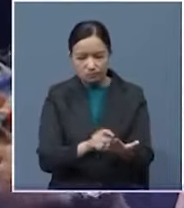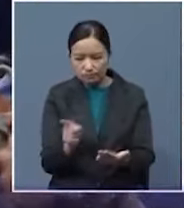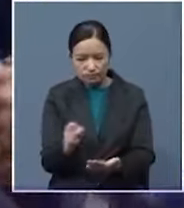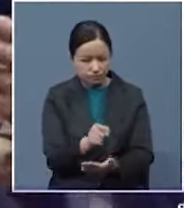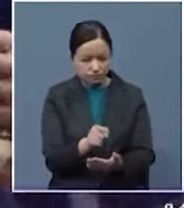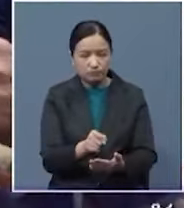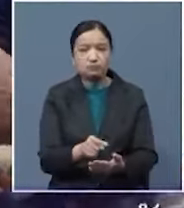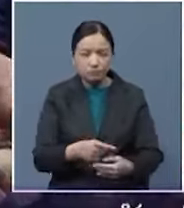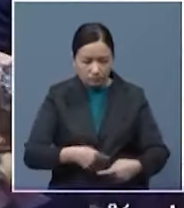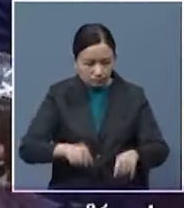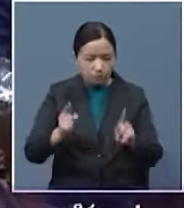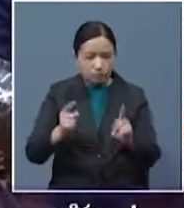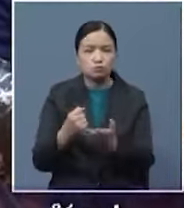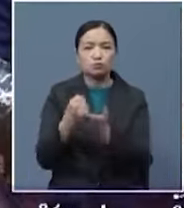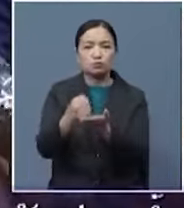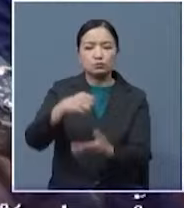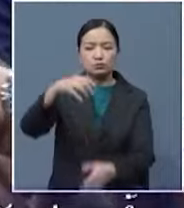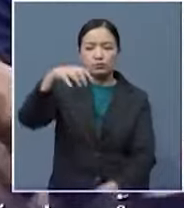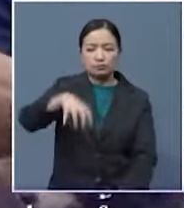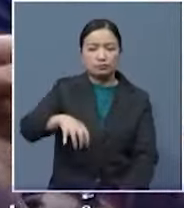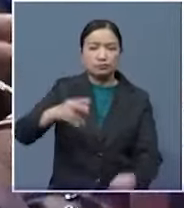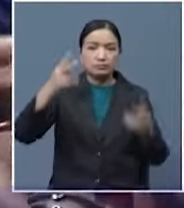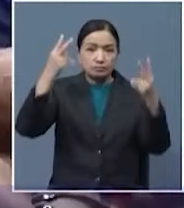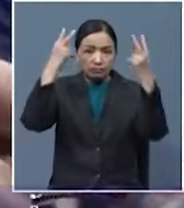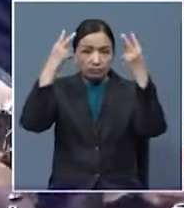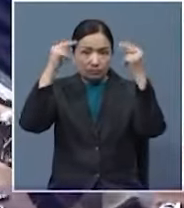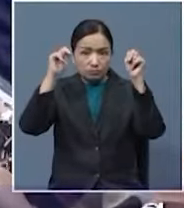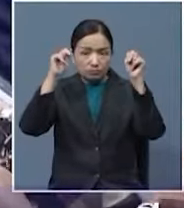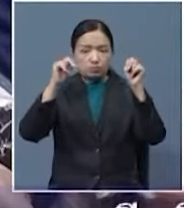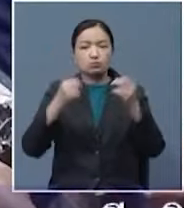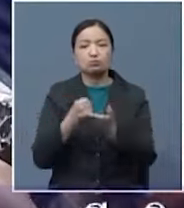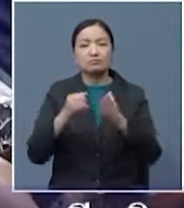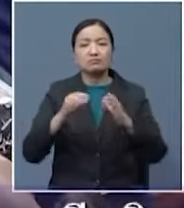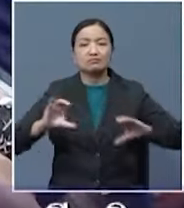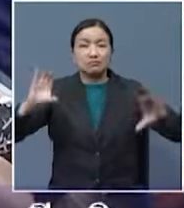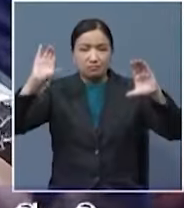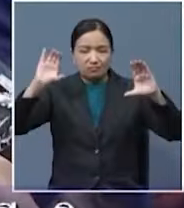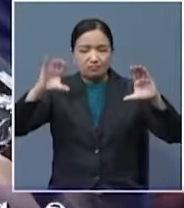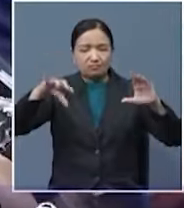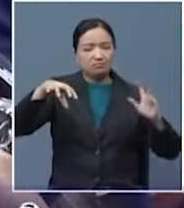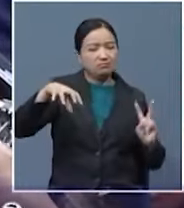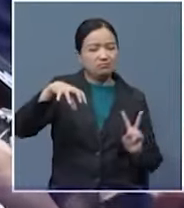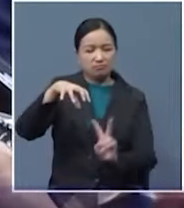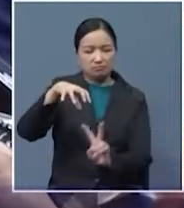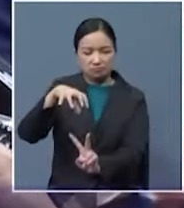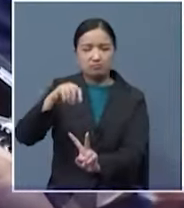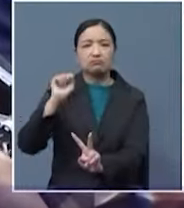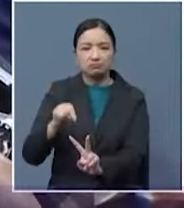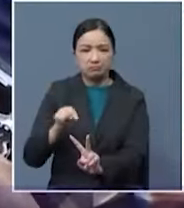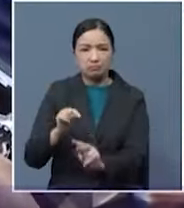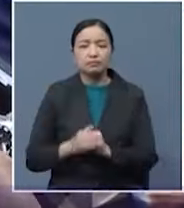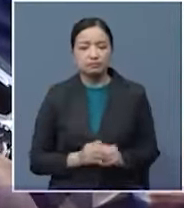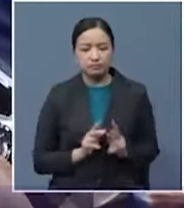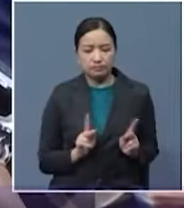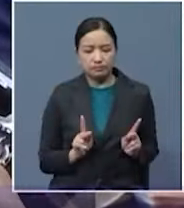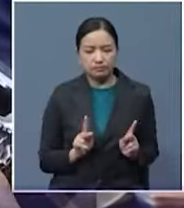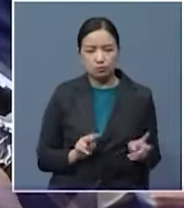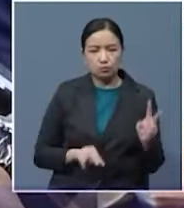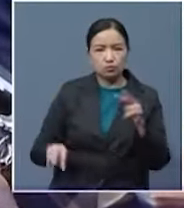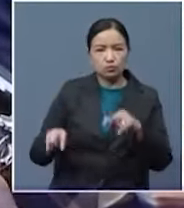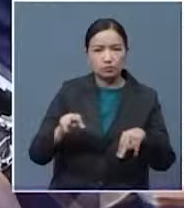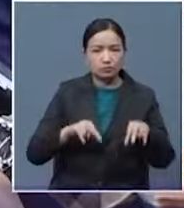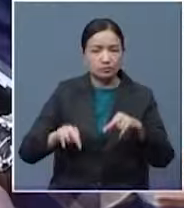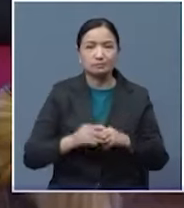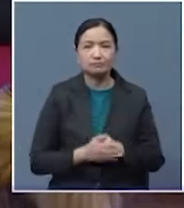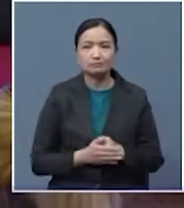ช่วยราชการที่สำนักนายกรัฐมนตรีแล้วหลังจากนั้นเนี่ยนะครับก็ได้มีคำสั่งแต่งตั้งคณะกรรมการตรวจสอบข้อเท็จจริงดังกล่าวประกอบด้วย